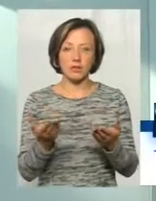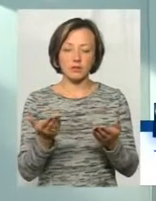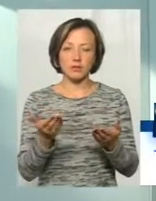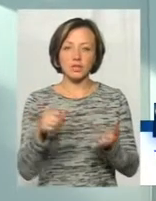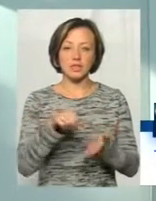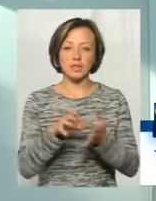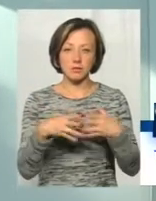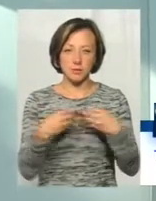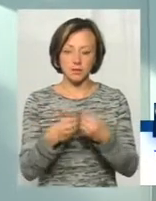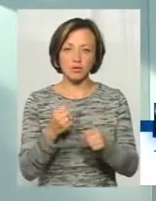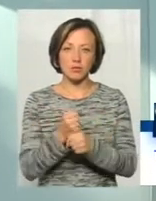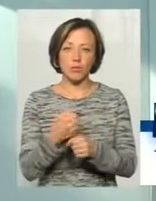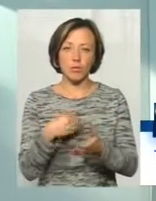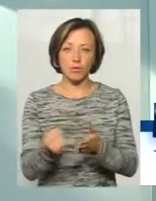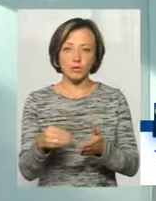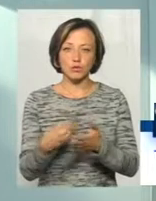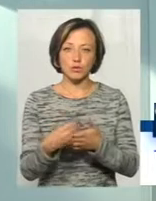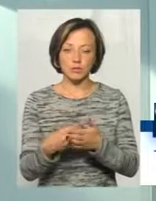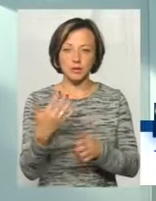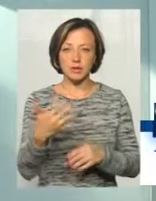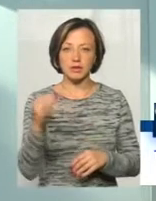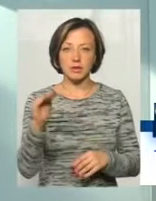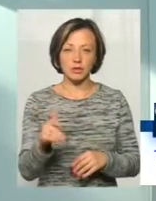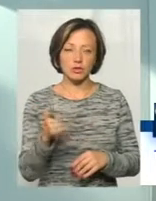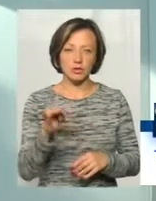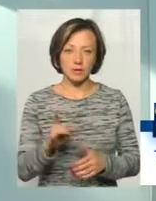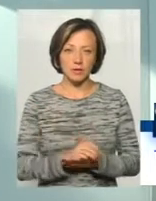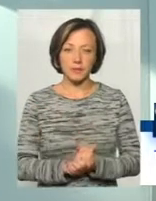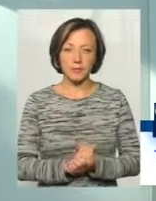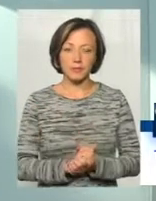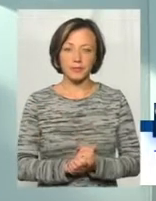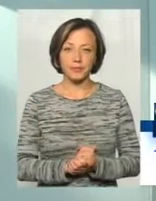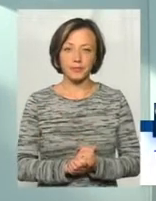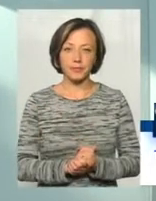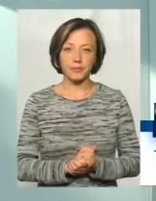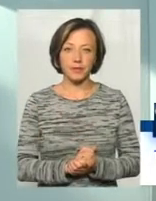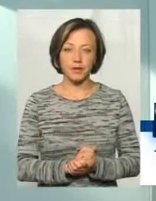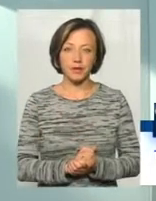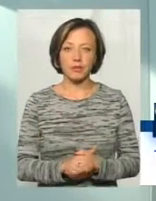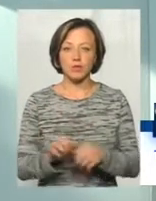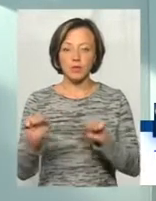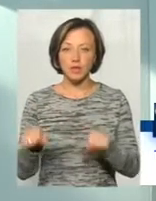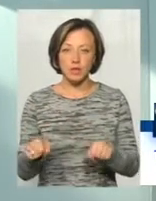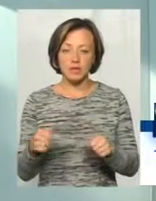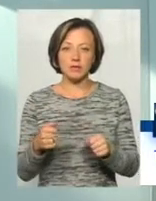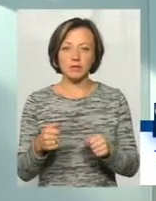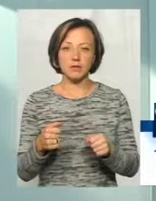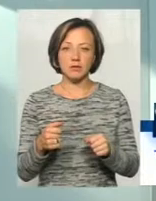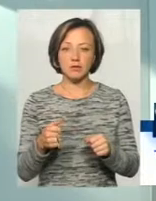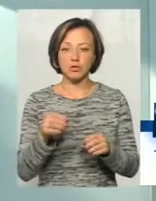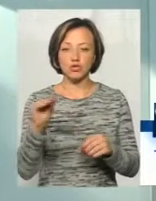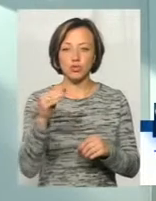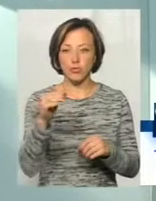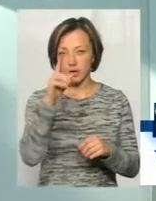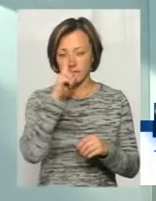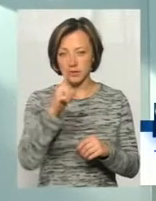членом вашої сім'ї здійснено покупку на суму, яка перевищує 50 тисяч гривень. Для того, щоб вони змогли, скажімо так, з жовтня місяця